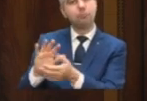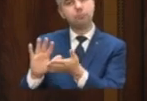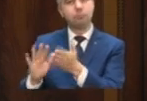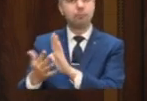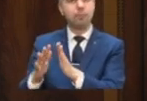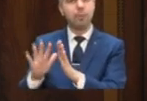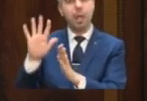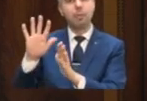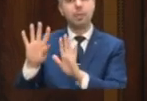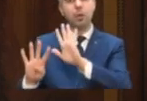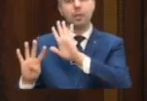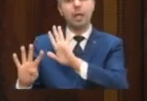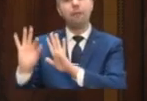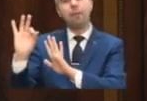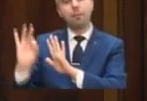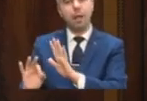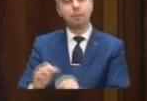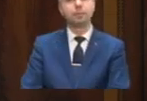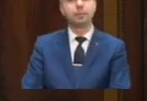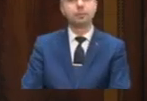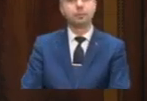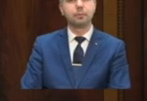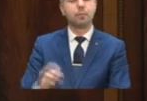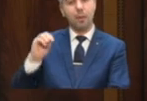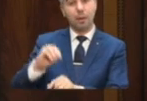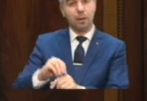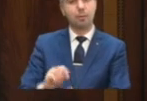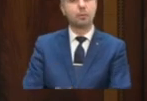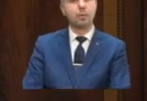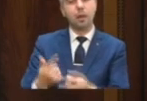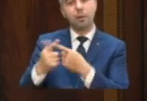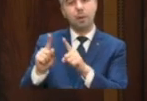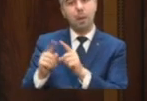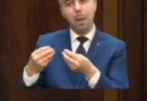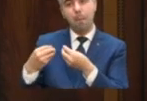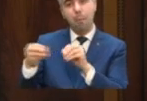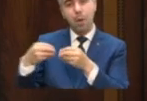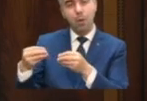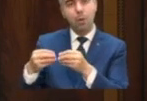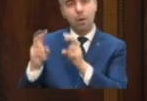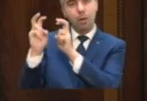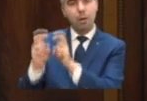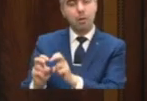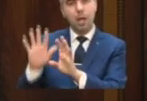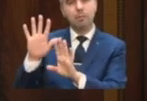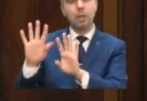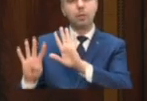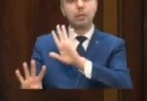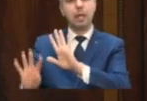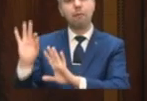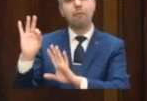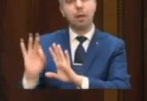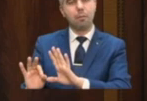تفوق 95%، كما تم تسجيل انخفاض في عدد المبيعات بنسبة 95%،